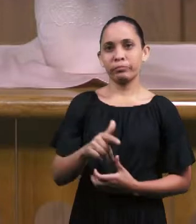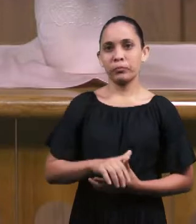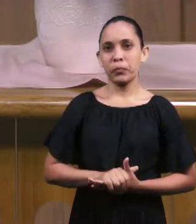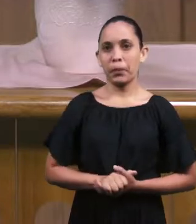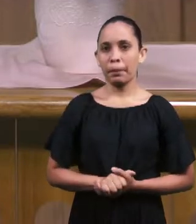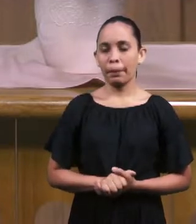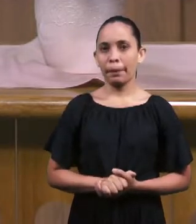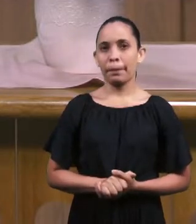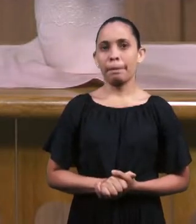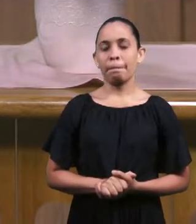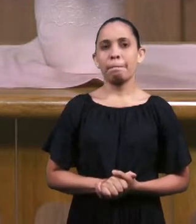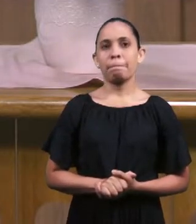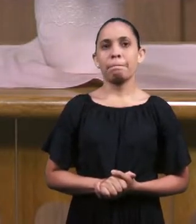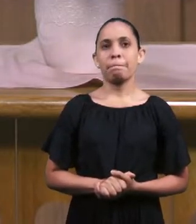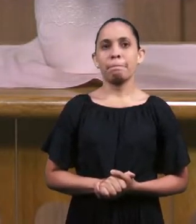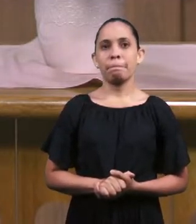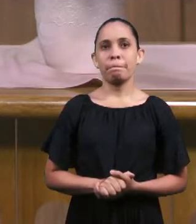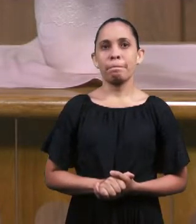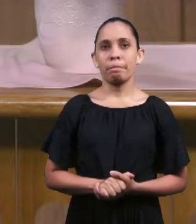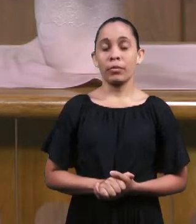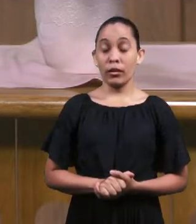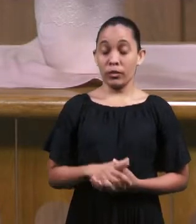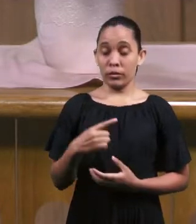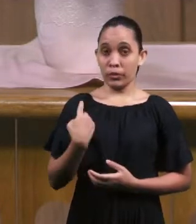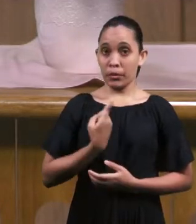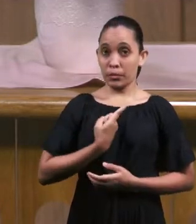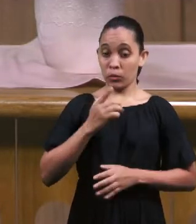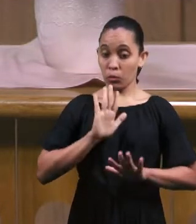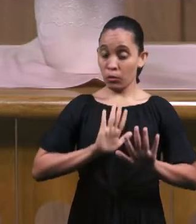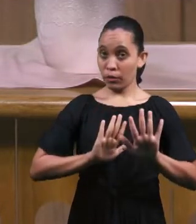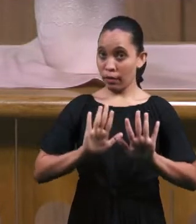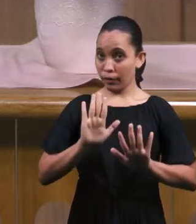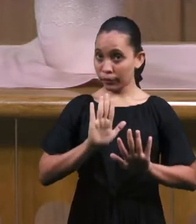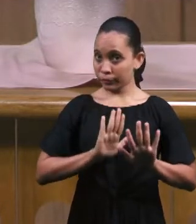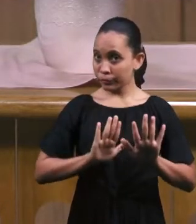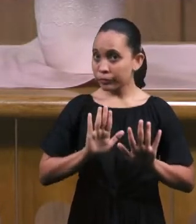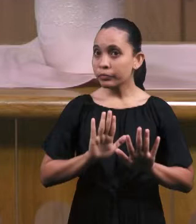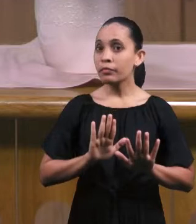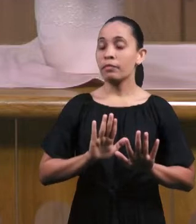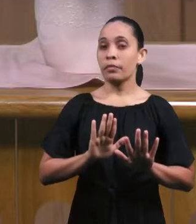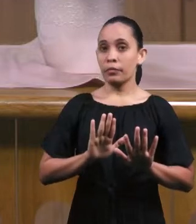nous avons beaucoup de soins ici quand nous parlons à propos de la réforme pour ne pas